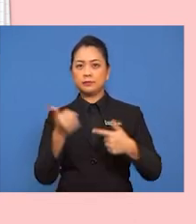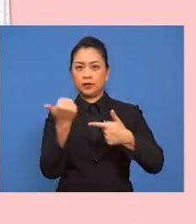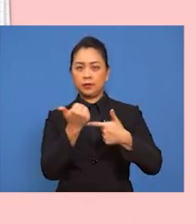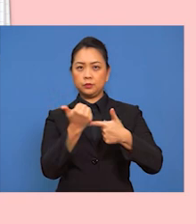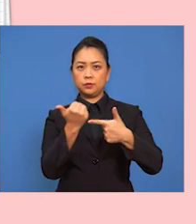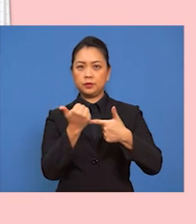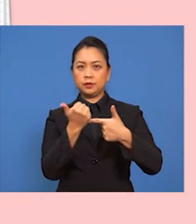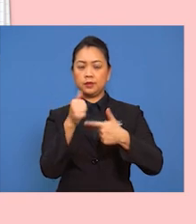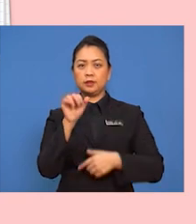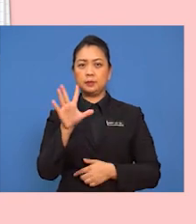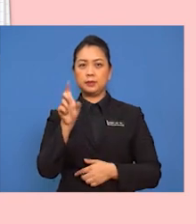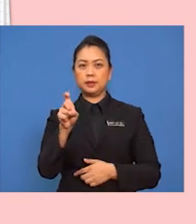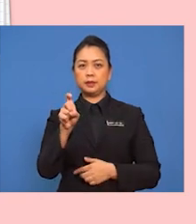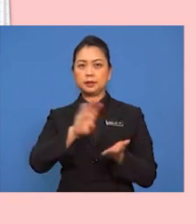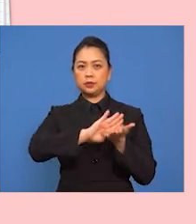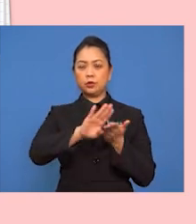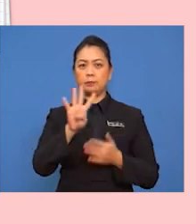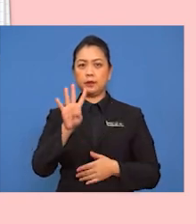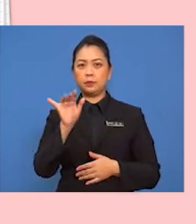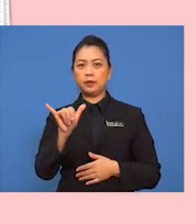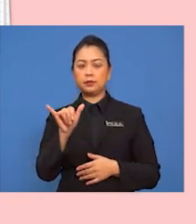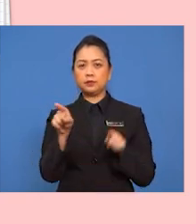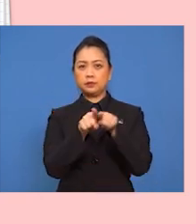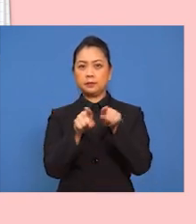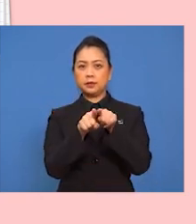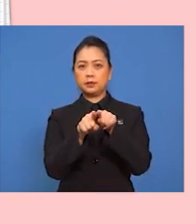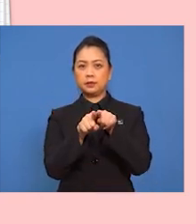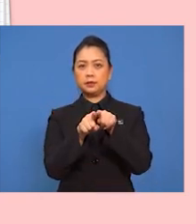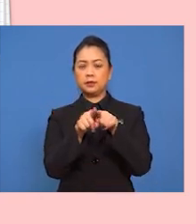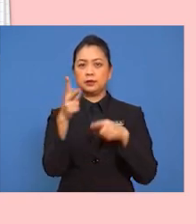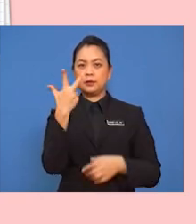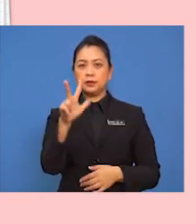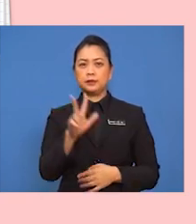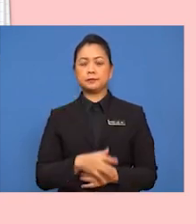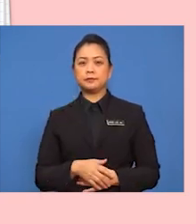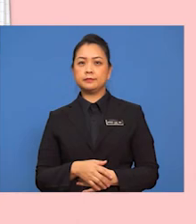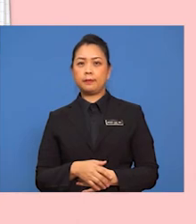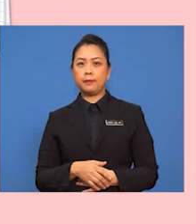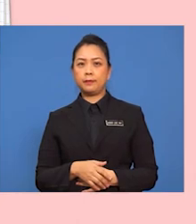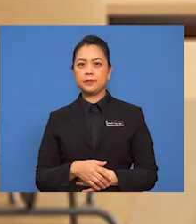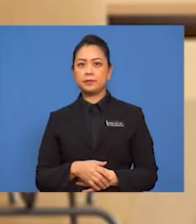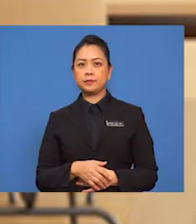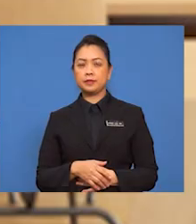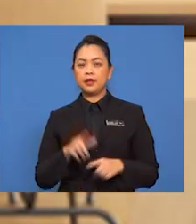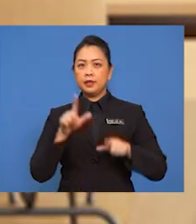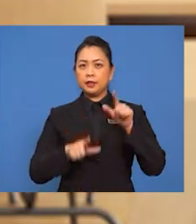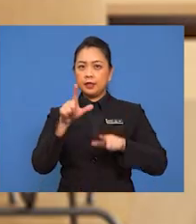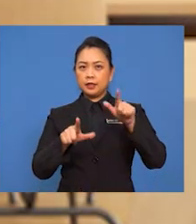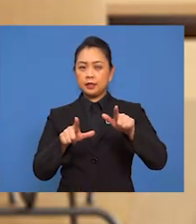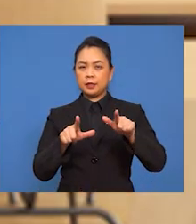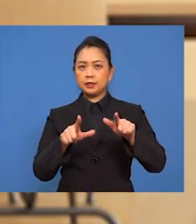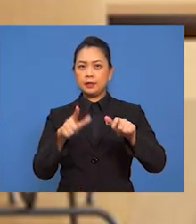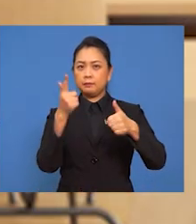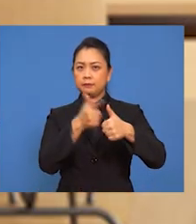kedua, 5X tolak 4Y sama dengan 13 Langkah